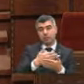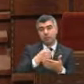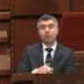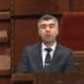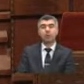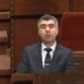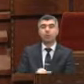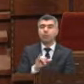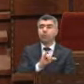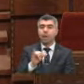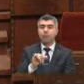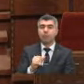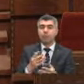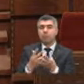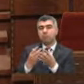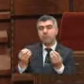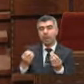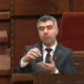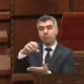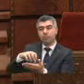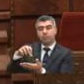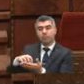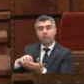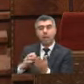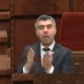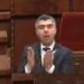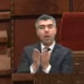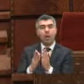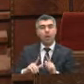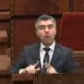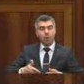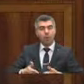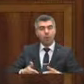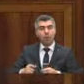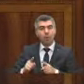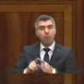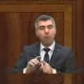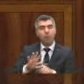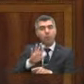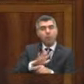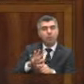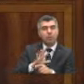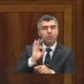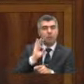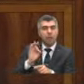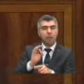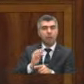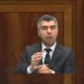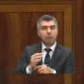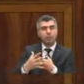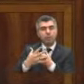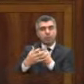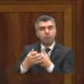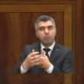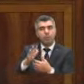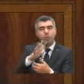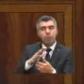عدم توفر مجموعة من الوحدات المدرسية على الظروف الملائمة للتحصيل